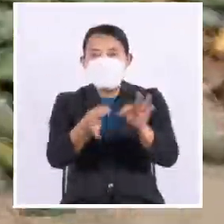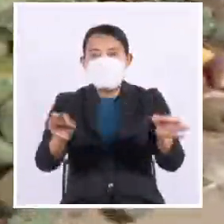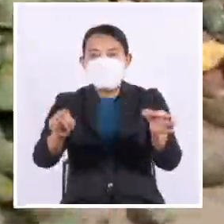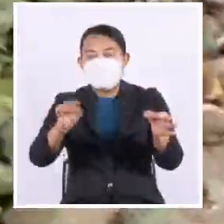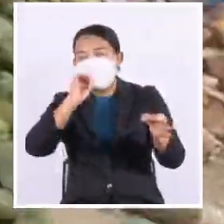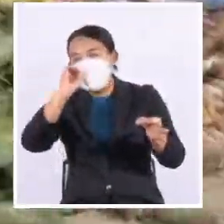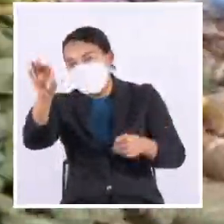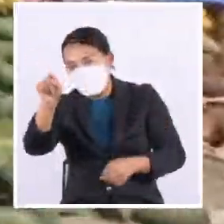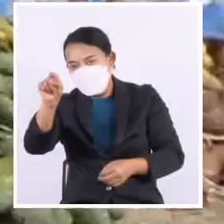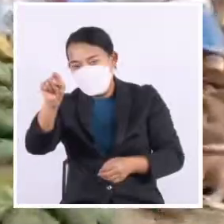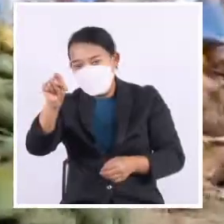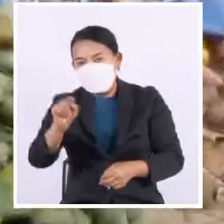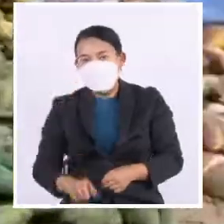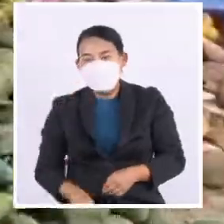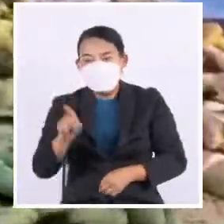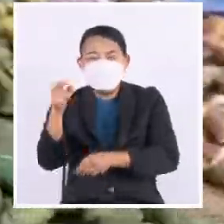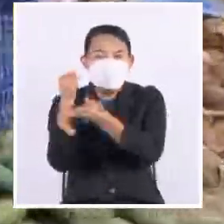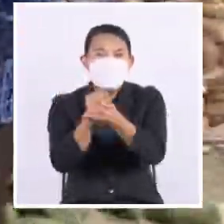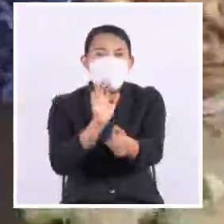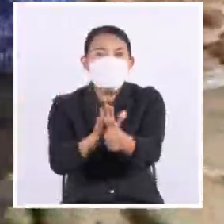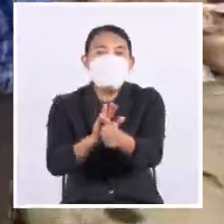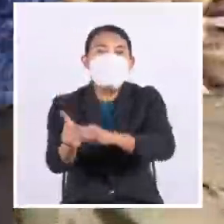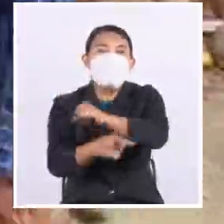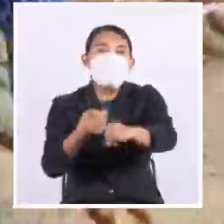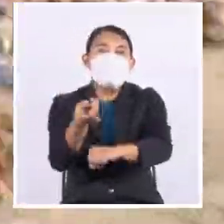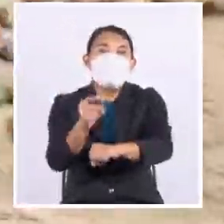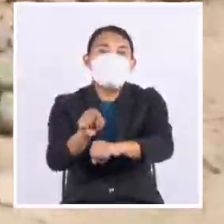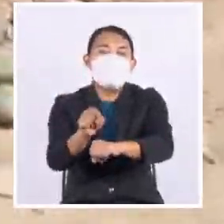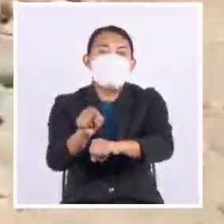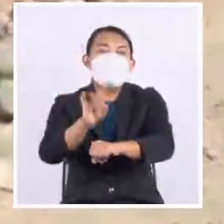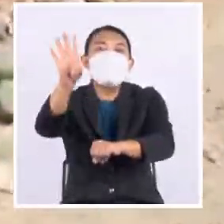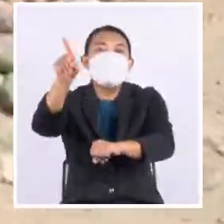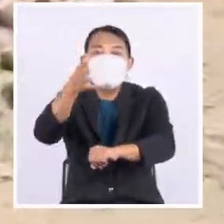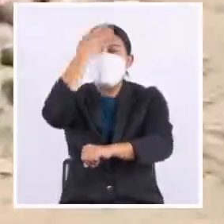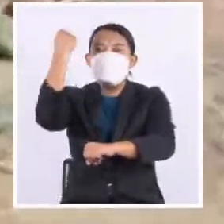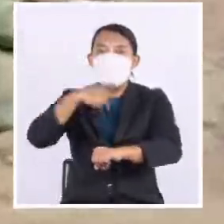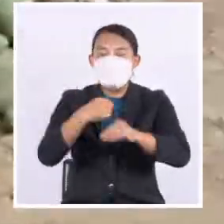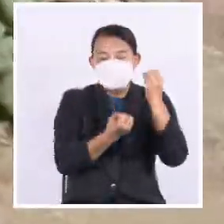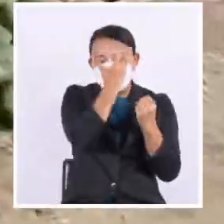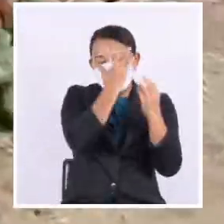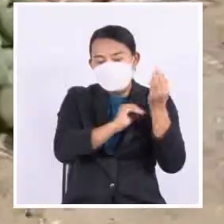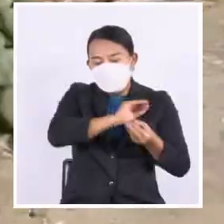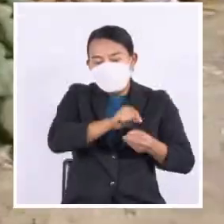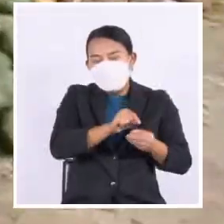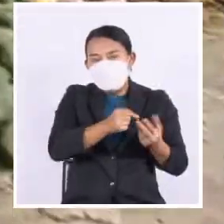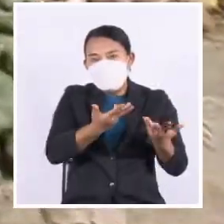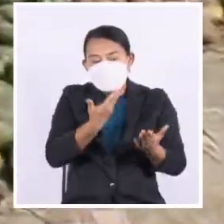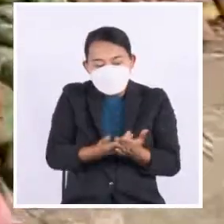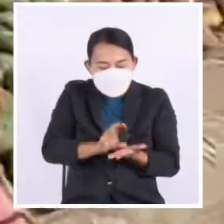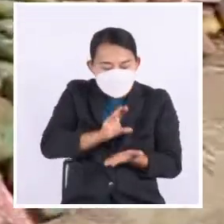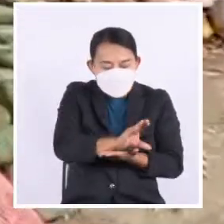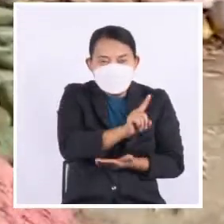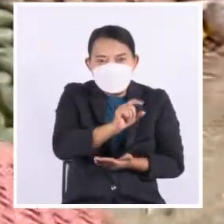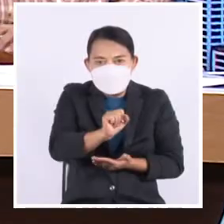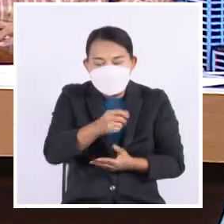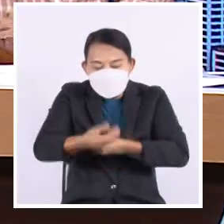ไปว่าอย่าเอาใจเฉพาะชาวนาสิอย่าลืมชาวสวนสิอย่างเงี้ยนะคะ นี่นะครับลงทุนหลักแสนขายได้หลักพัน